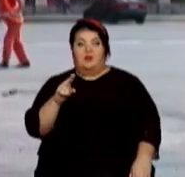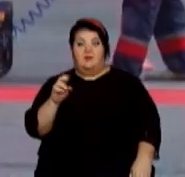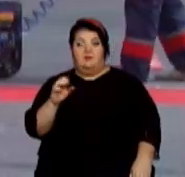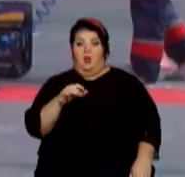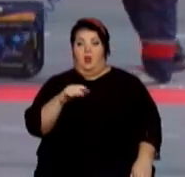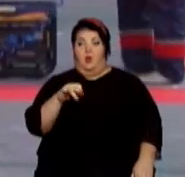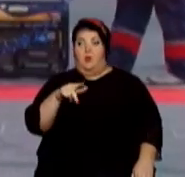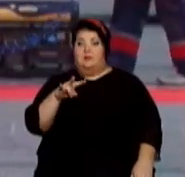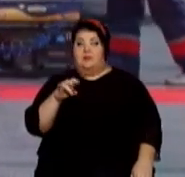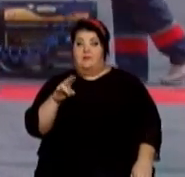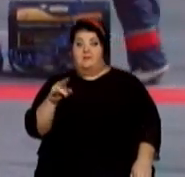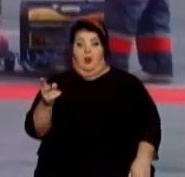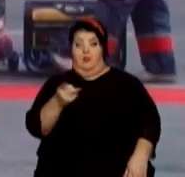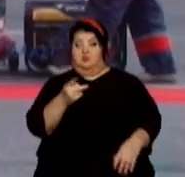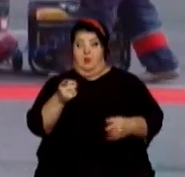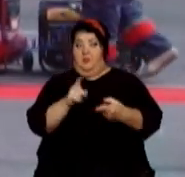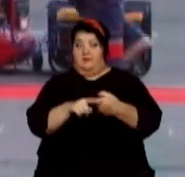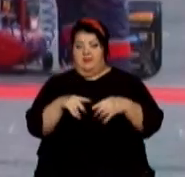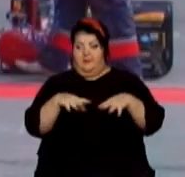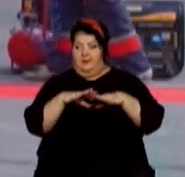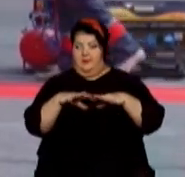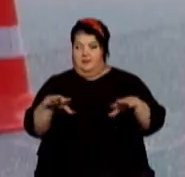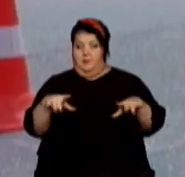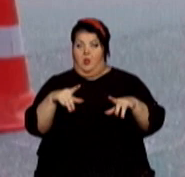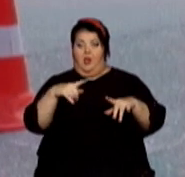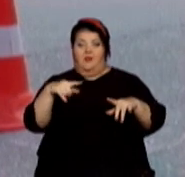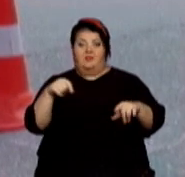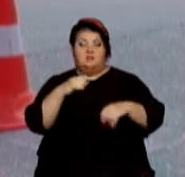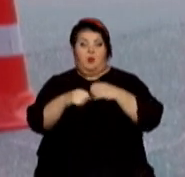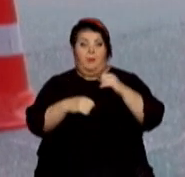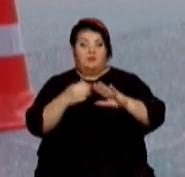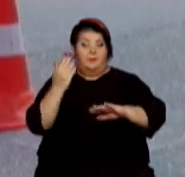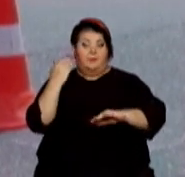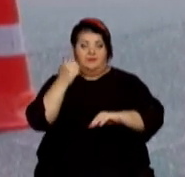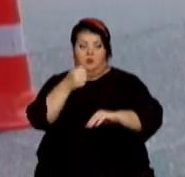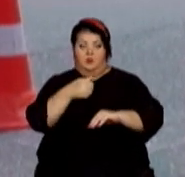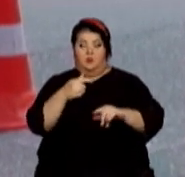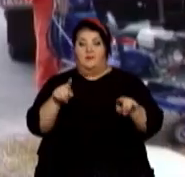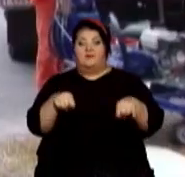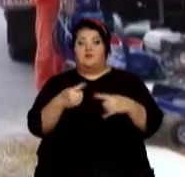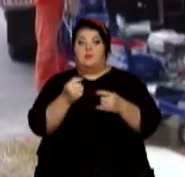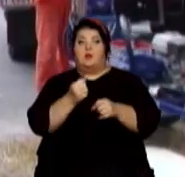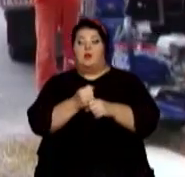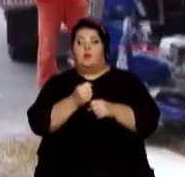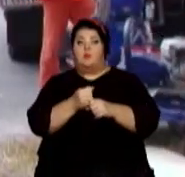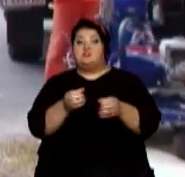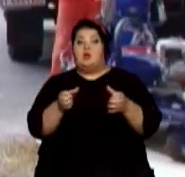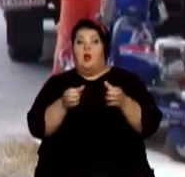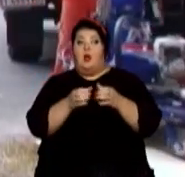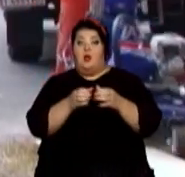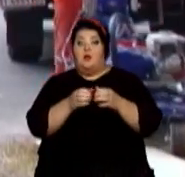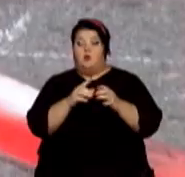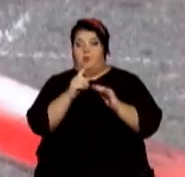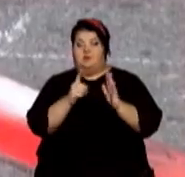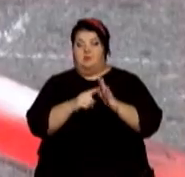не були пов'язані. В листопаді минулого року возобновила роботу робоча група з питань розвитку велосипедної інфраструктури,